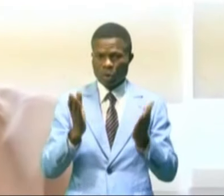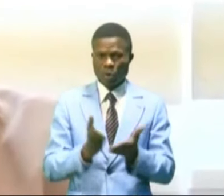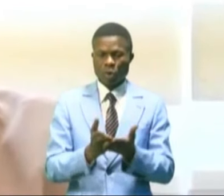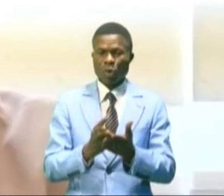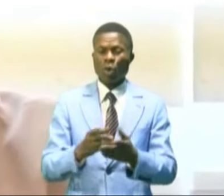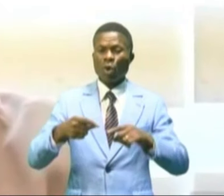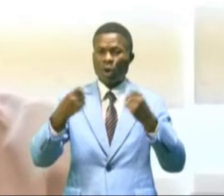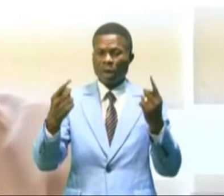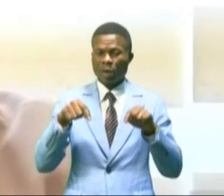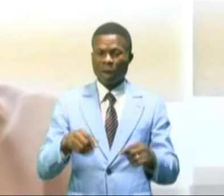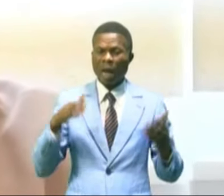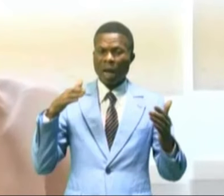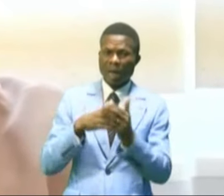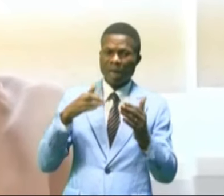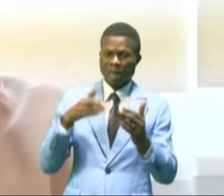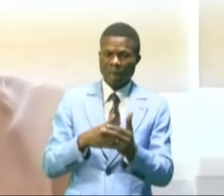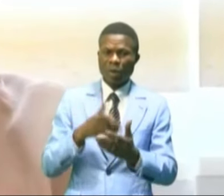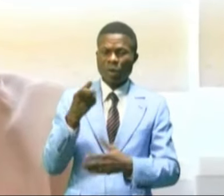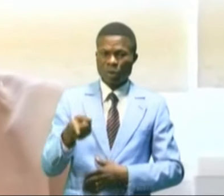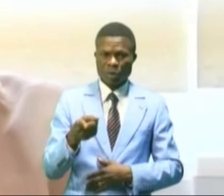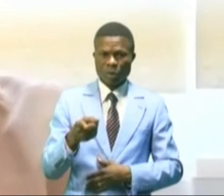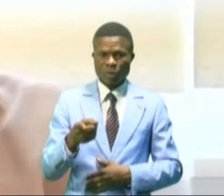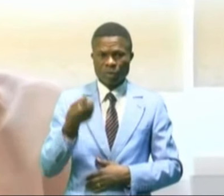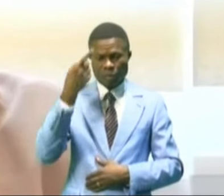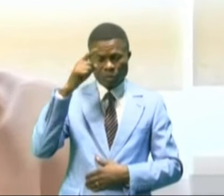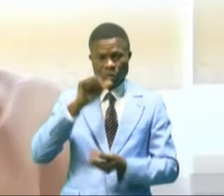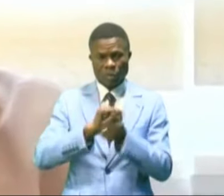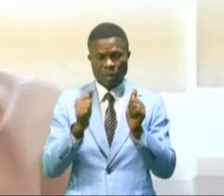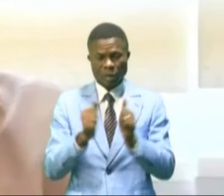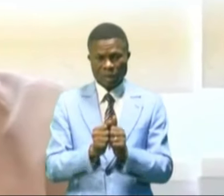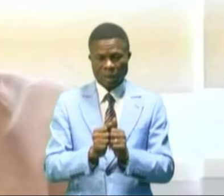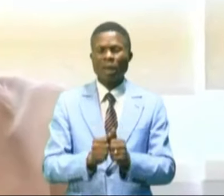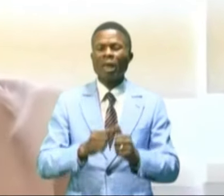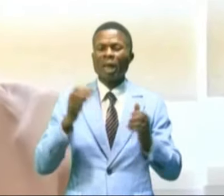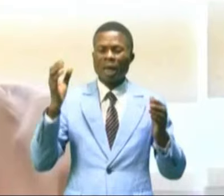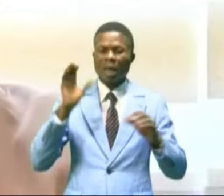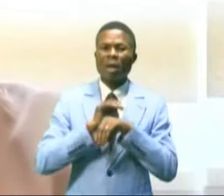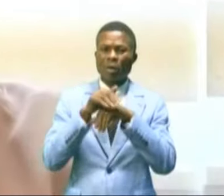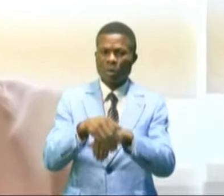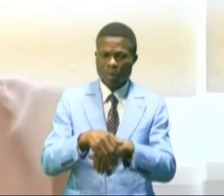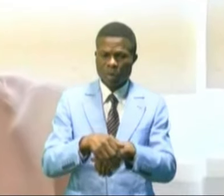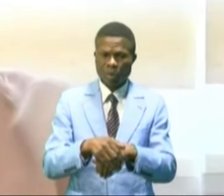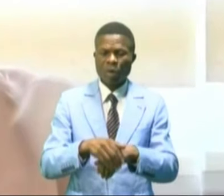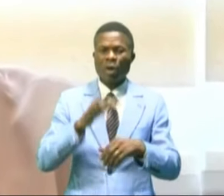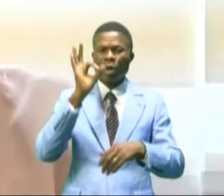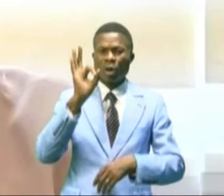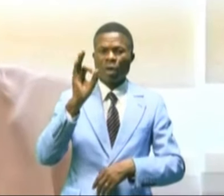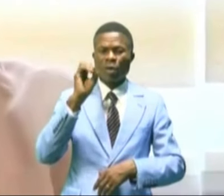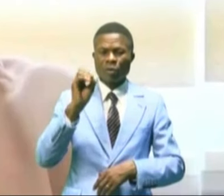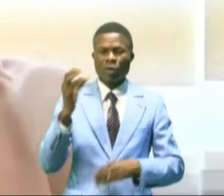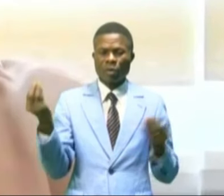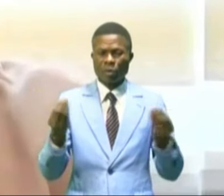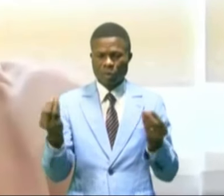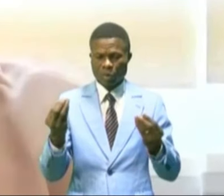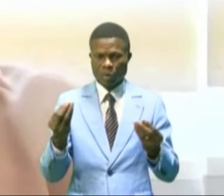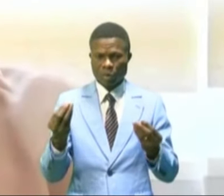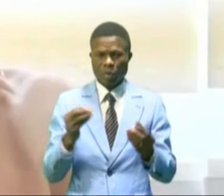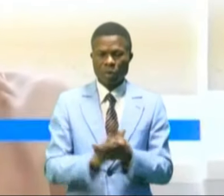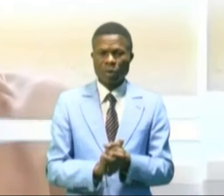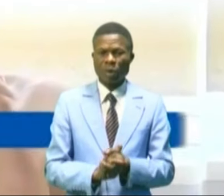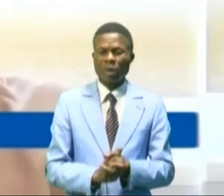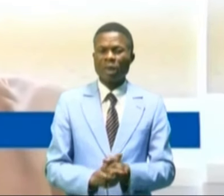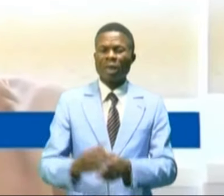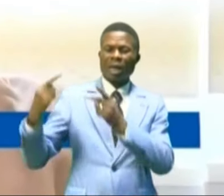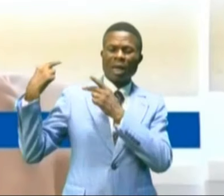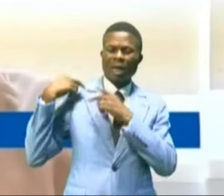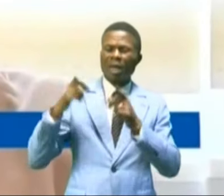grâce aujourd'hui d'être connu, d'avoir du monde autour d'eux, nous pouvons être les premiers contribuables du FONAREV. Voilà pourquoi c'est une grande